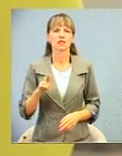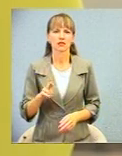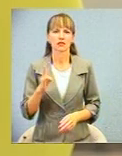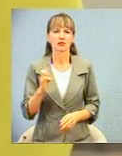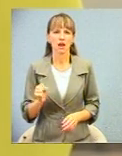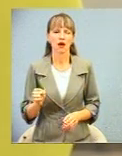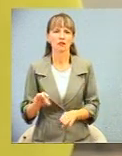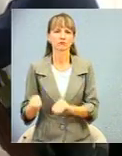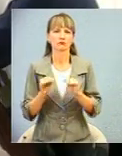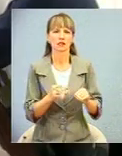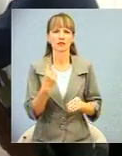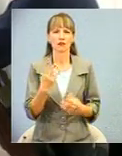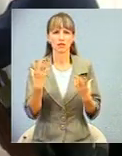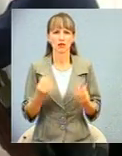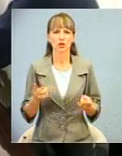близько 2 днів.